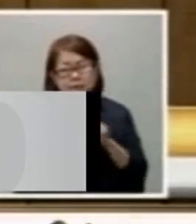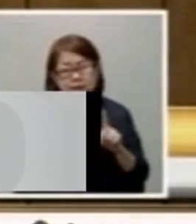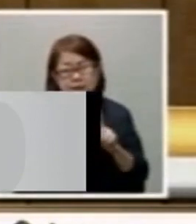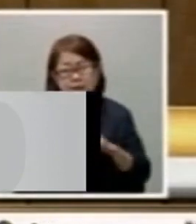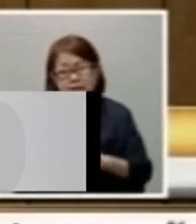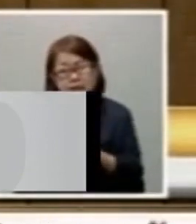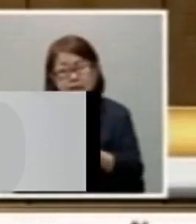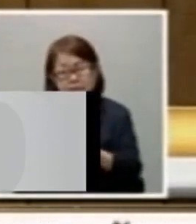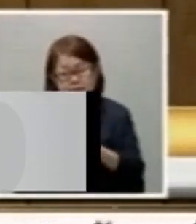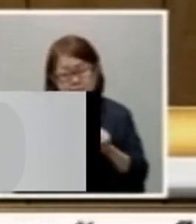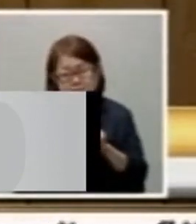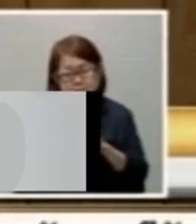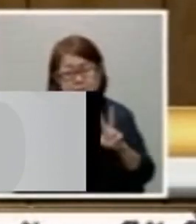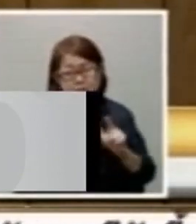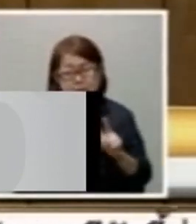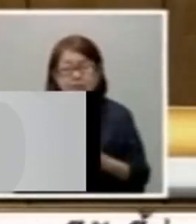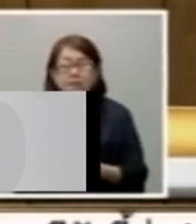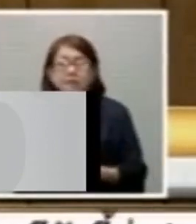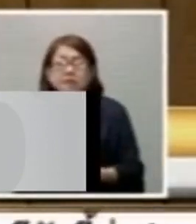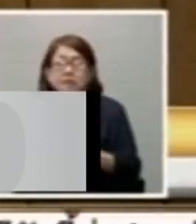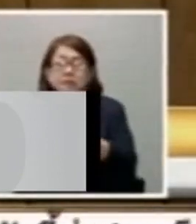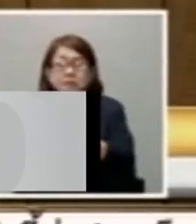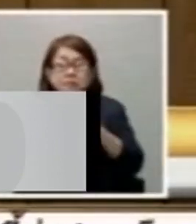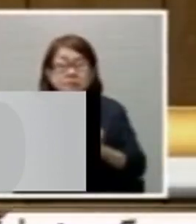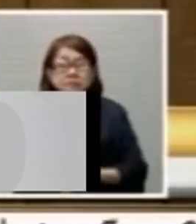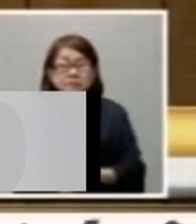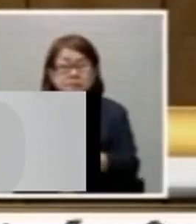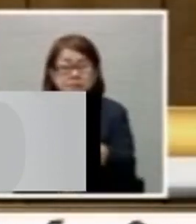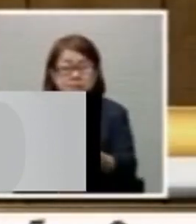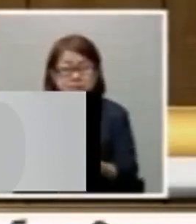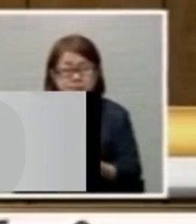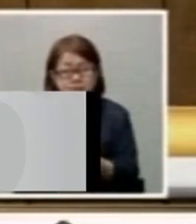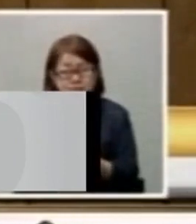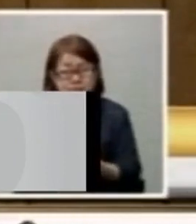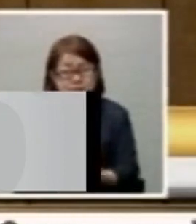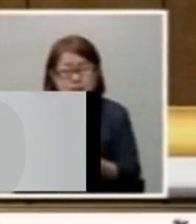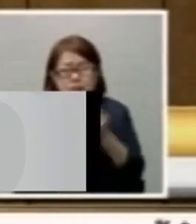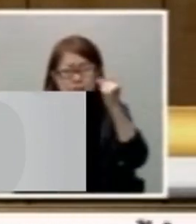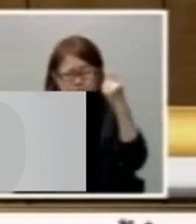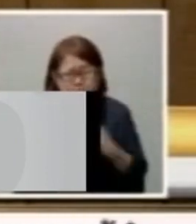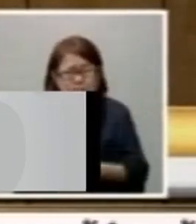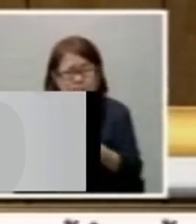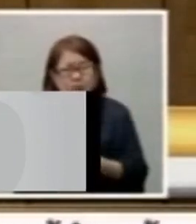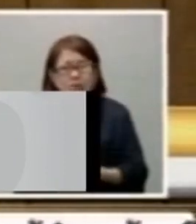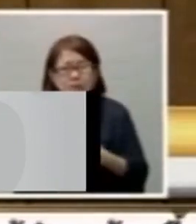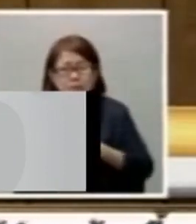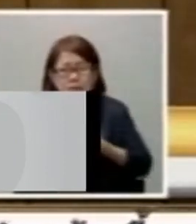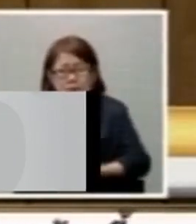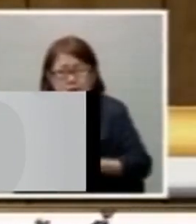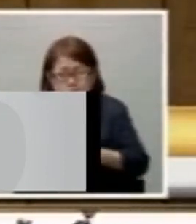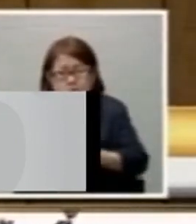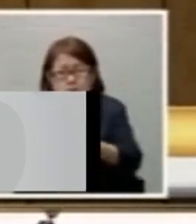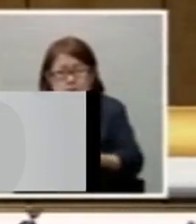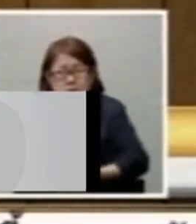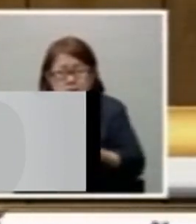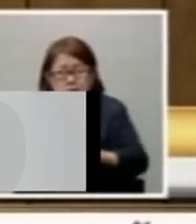ต่ว่าข้อมูล ความผิดมันต้องเริ่มจากเมืองไทยเนี่ย ใช่ คือมันไม่ใช่เขาเรียกอะไรนะคุณถือน้ำอารมณ์จากเมืองไทยไปแม่สอดอะไรอย่างเงี้ยไปข้